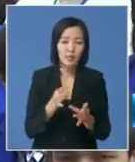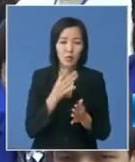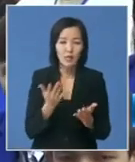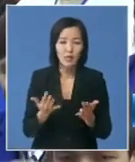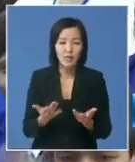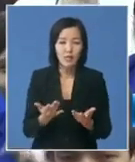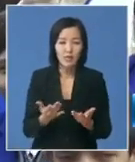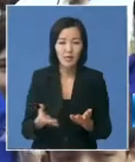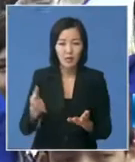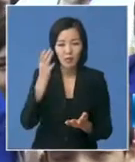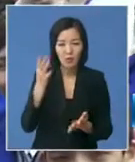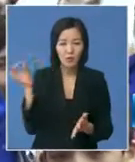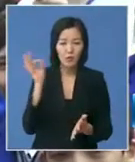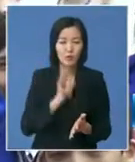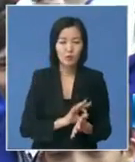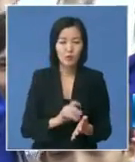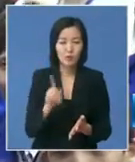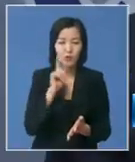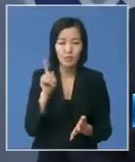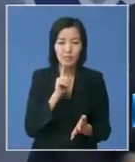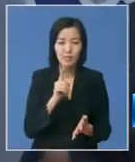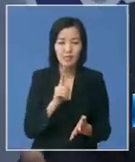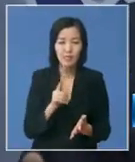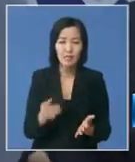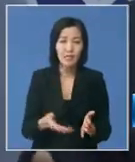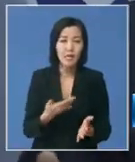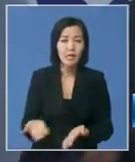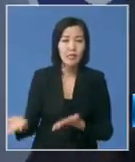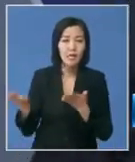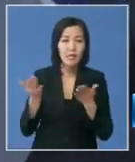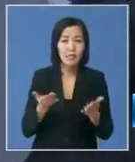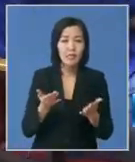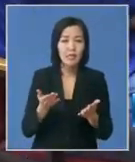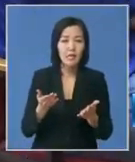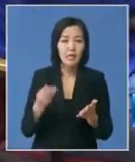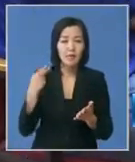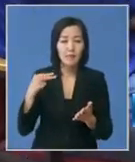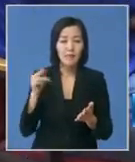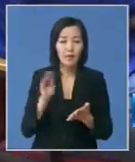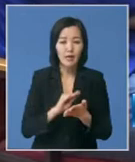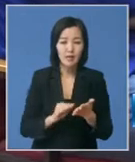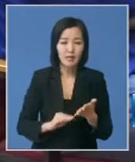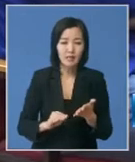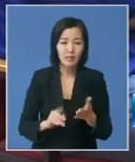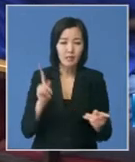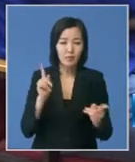шақырды. Ұйымдастырушылардың айтуынша, елбасының мақаласын талдауға арналған мұндай басқосулар жиі өткізілмек.